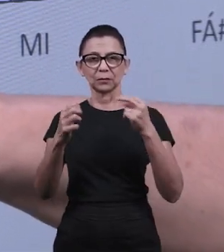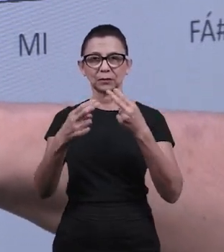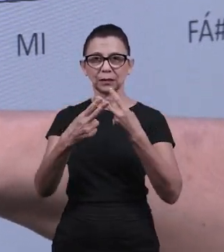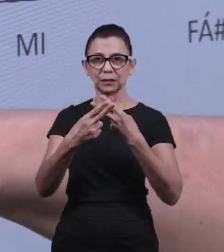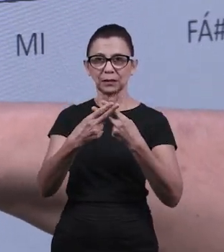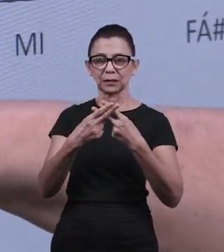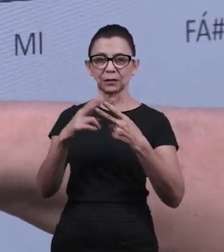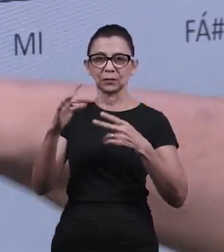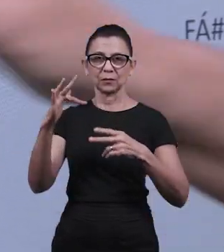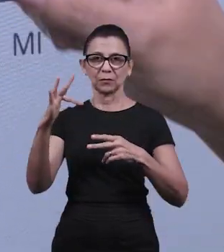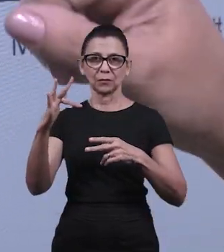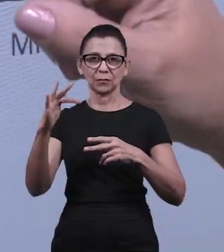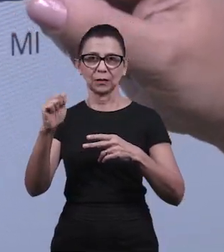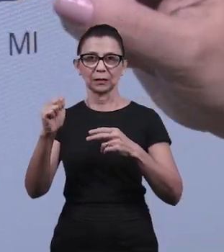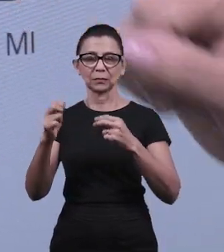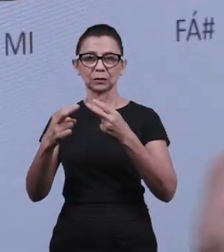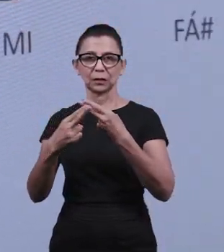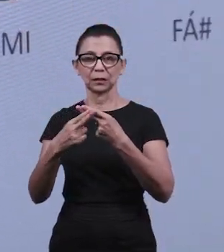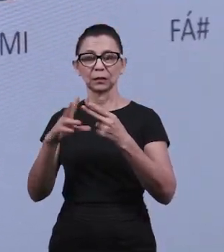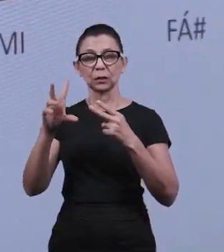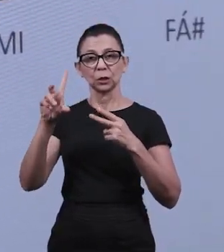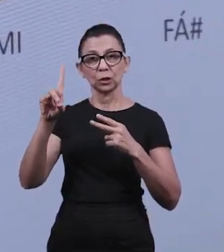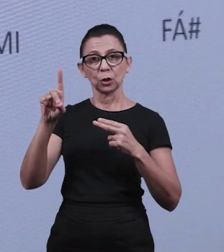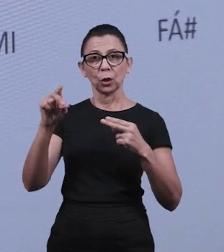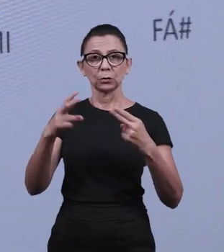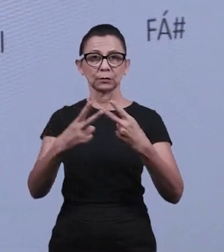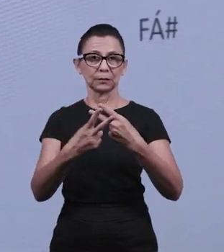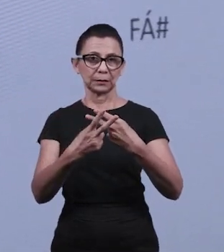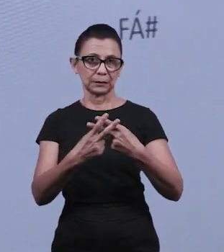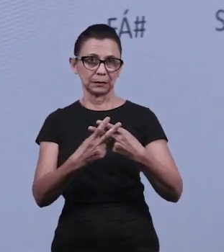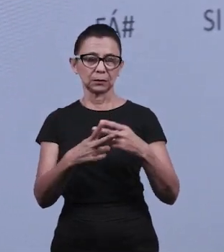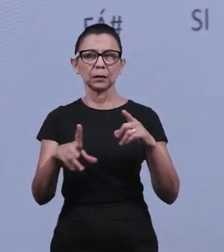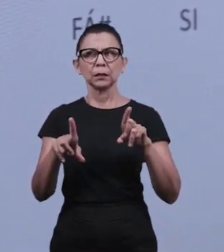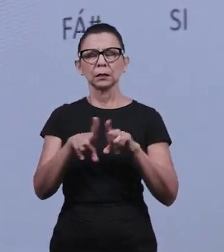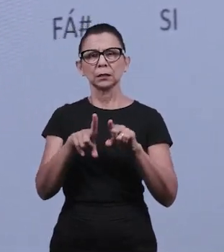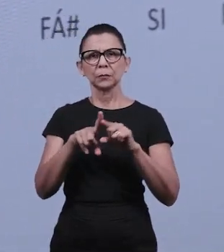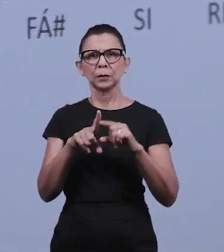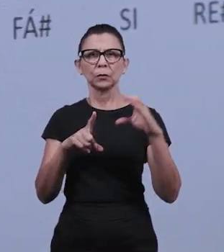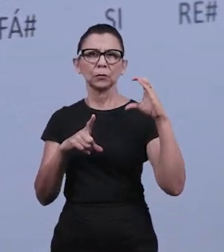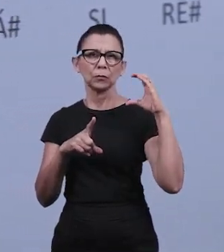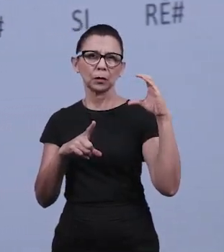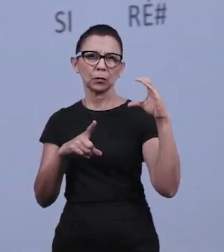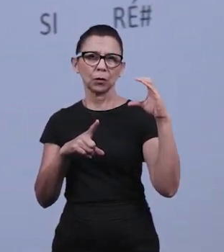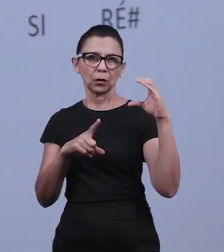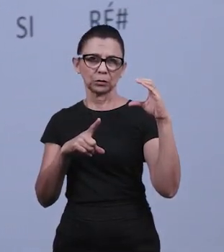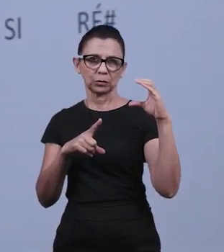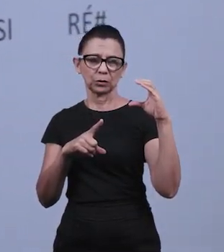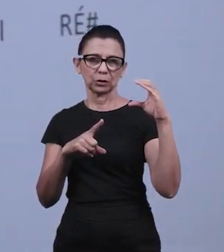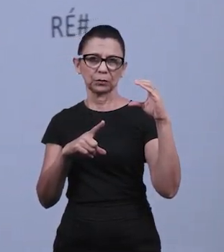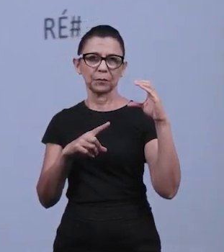и до-диез. А также аккорд си-мажор.